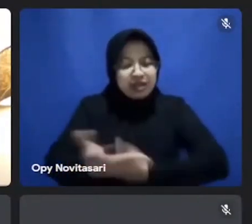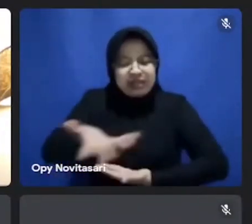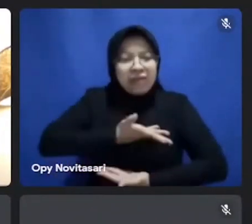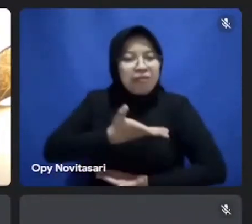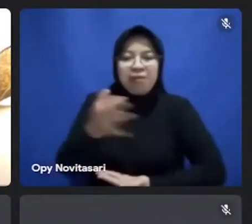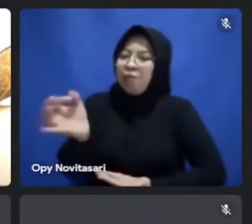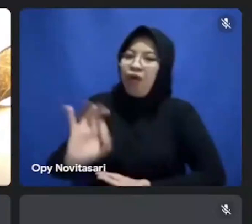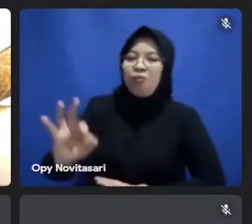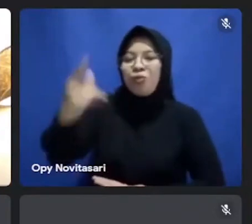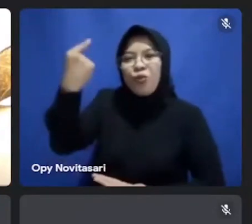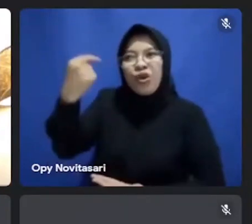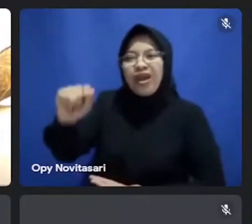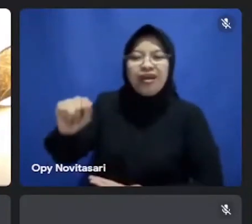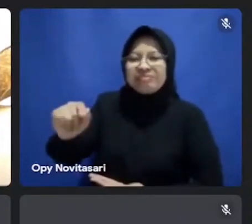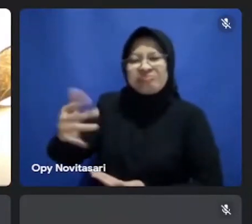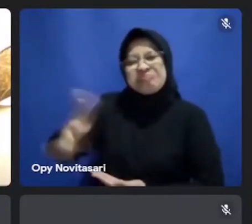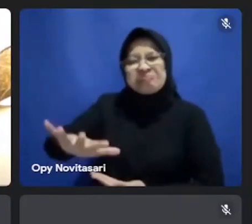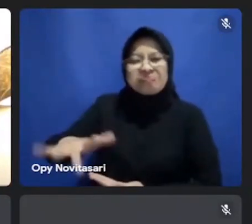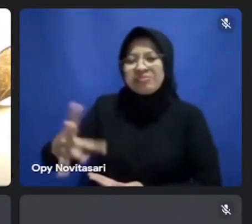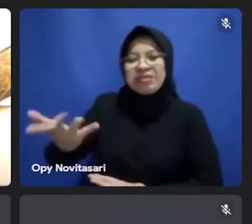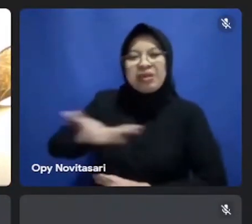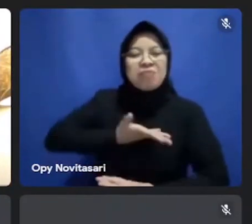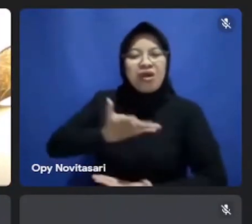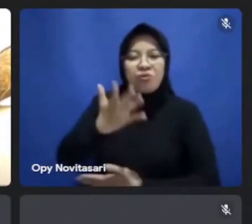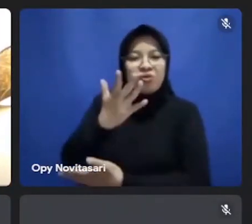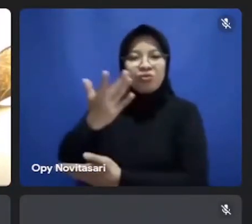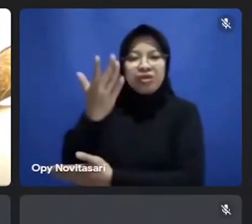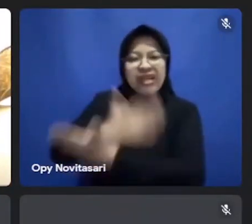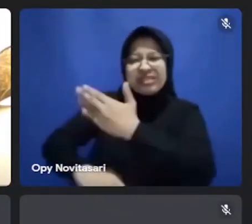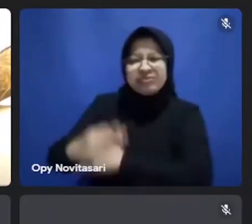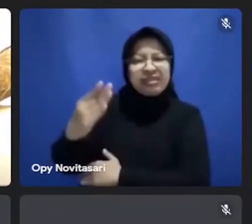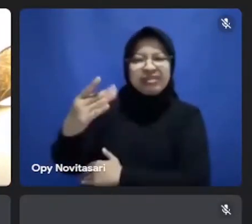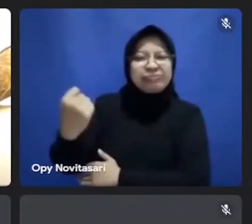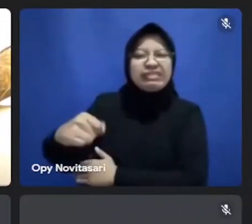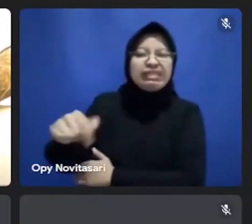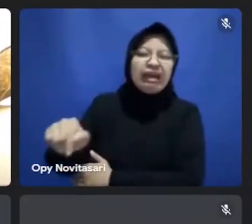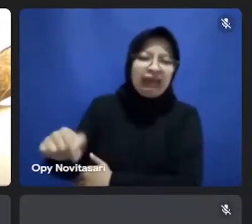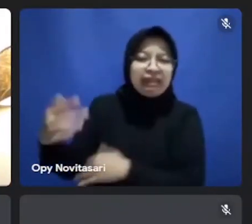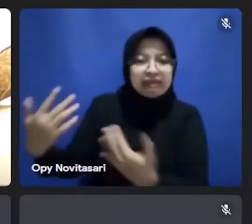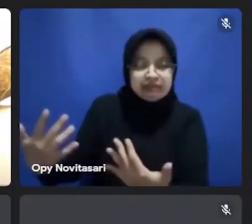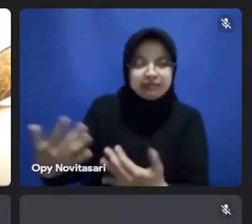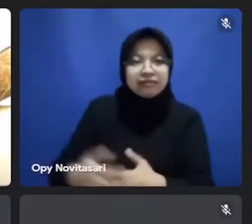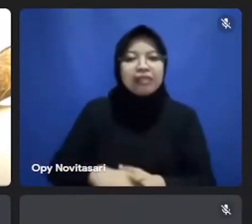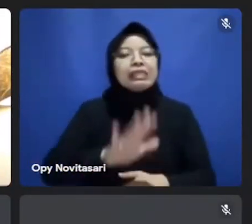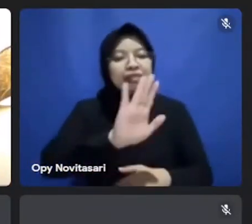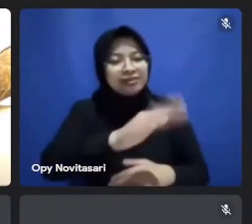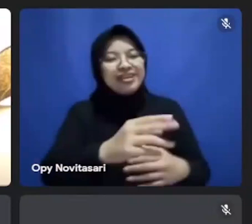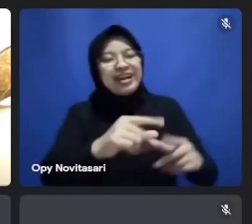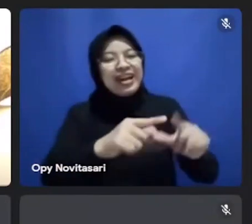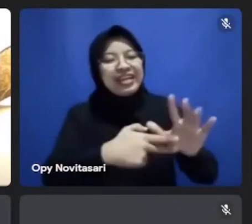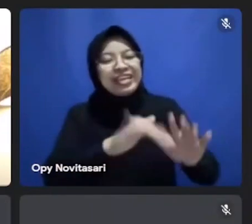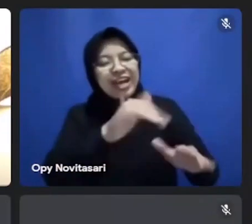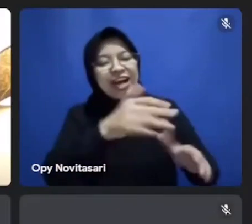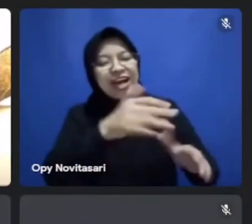di dalam perkuliahan nah iniani engak